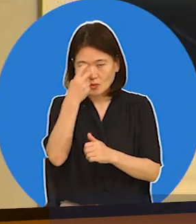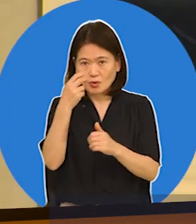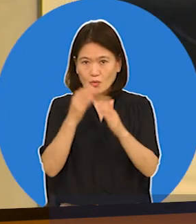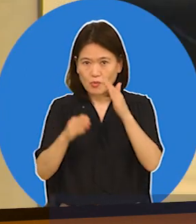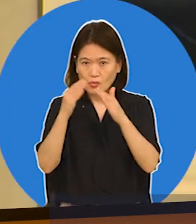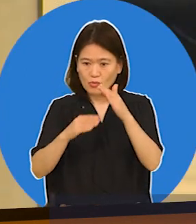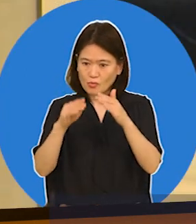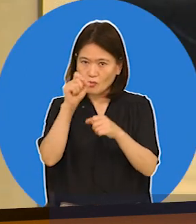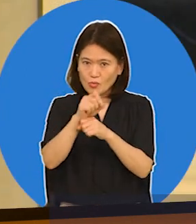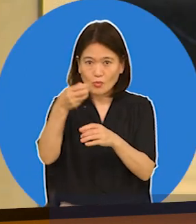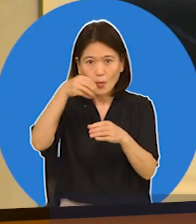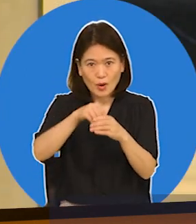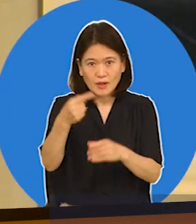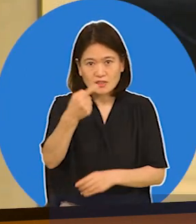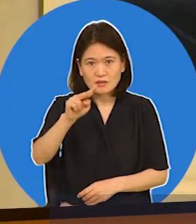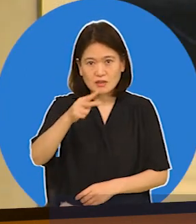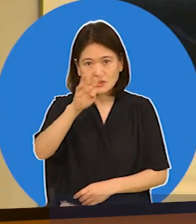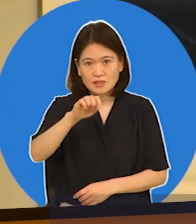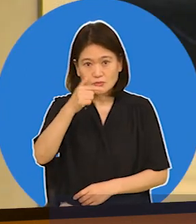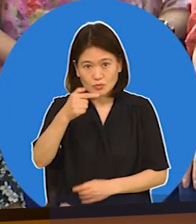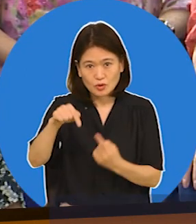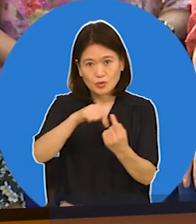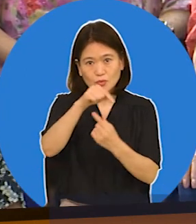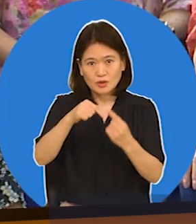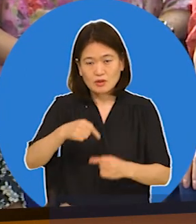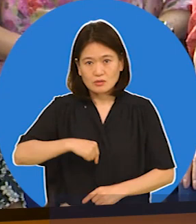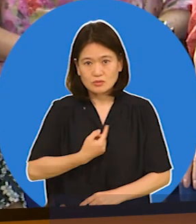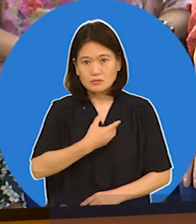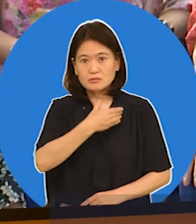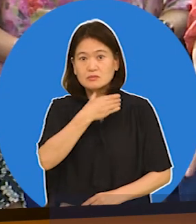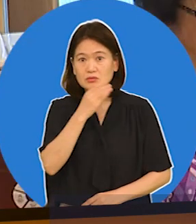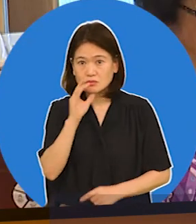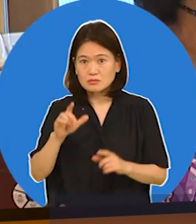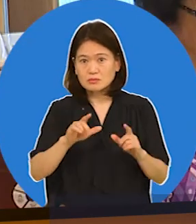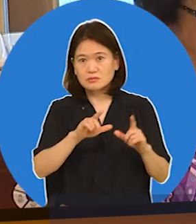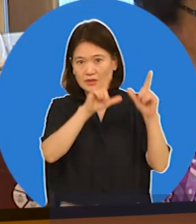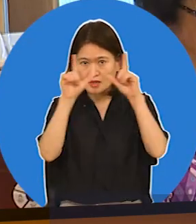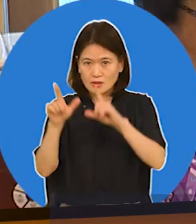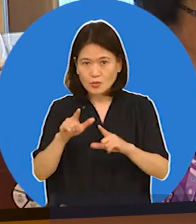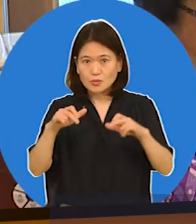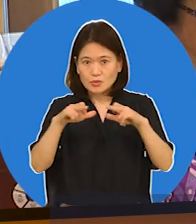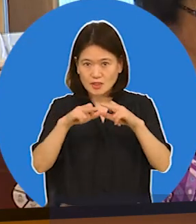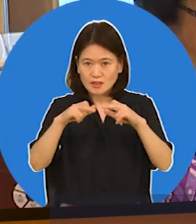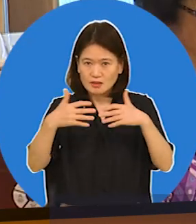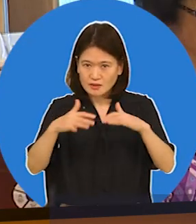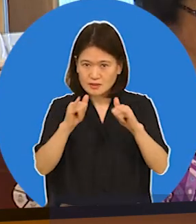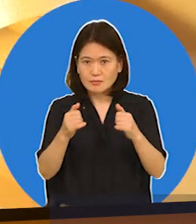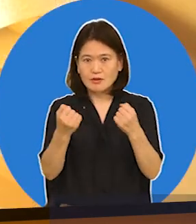재난 도우미 1200만 6명 을 운영해 독거노인 장애인 등 폭염 취약계층에 대한